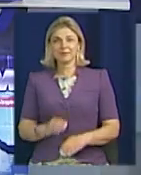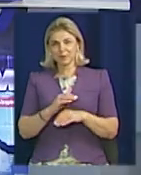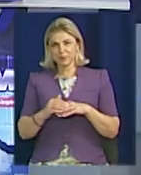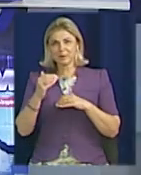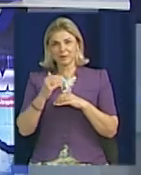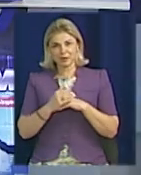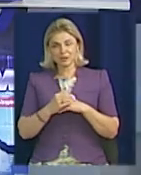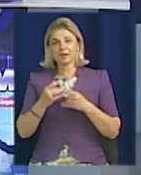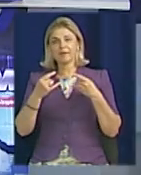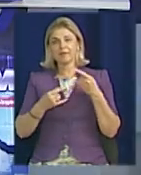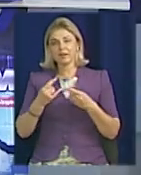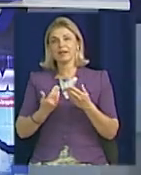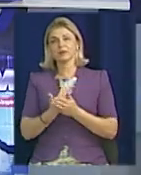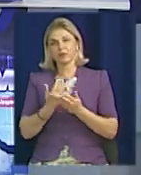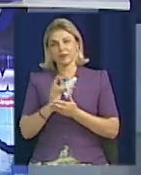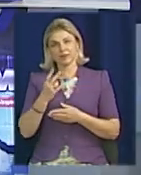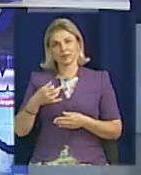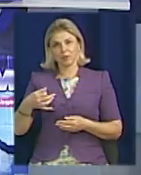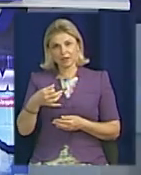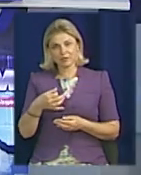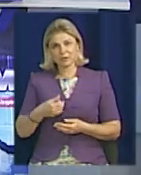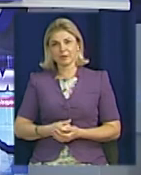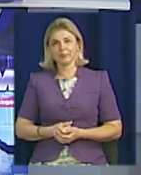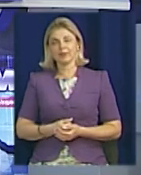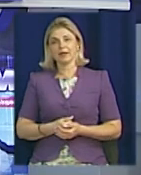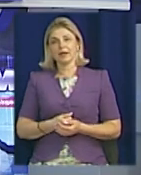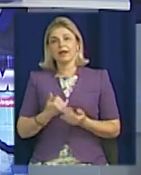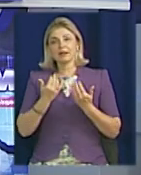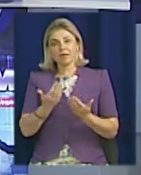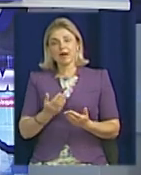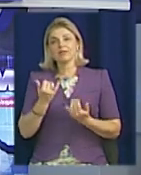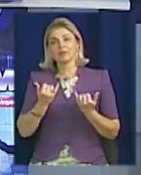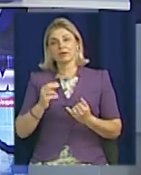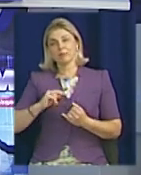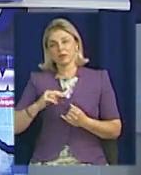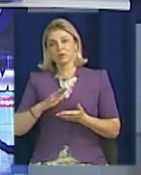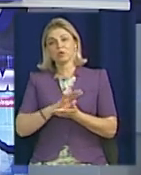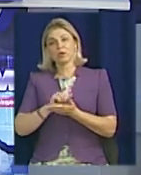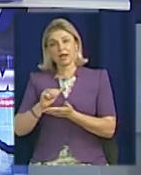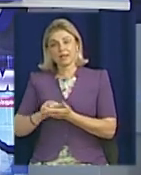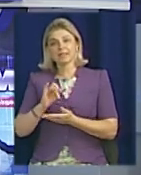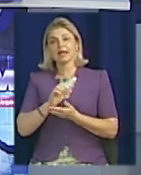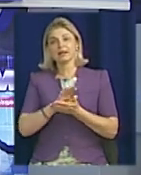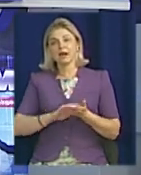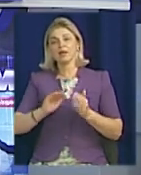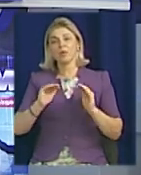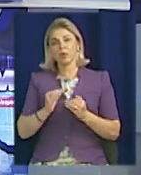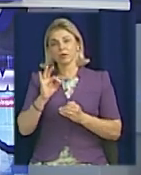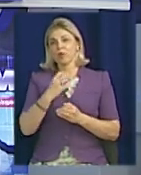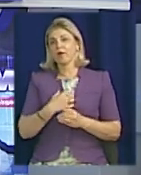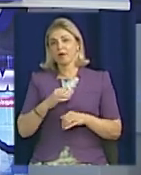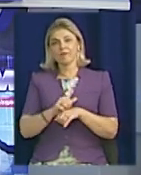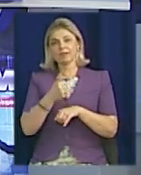Доброго вечора. В ефірі телевізійні новини Миколаївщини. В студії для вас сьогодні працює Євгенія Голубова. І далі коротко про основні